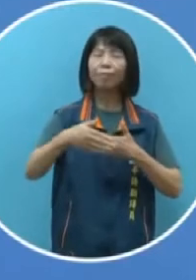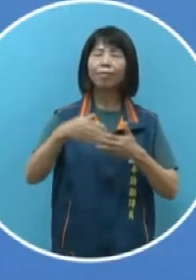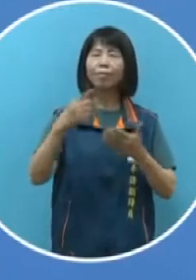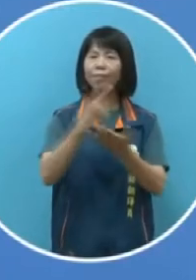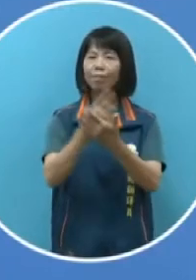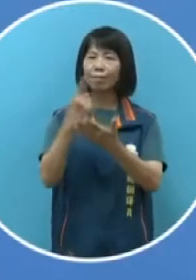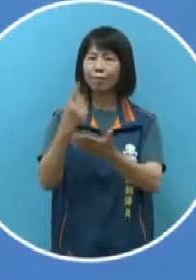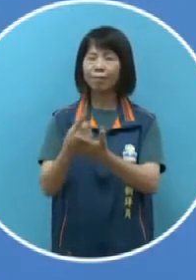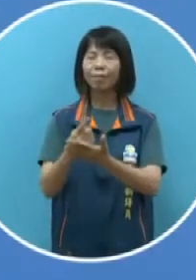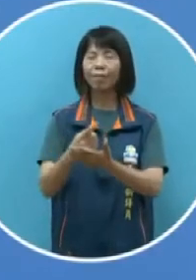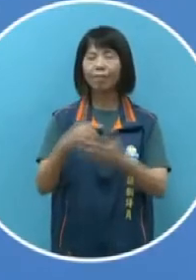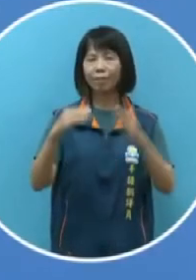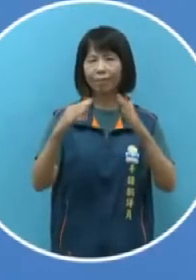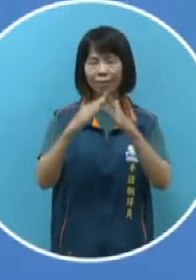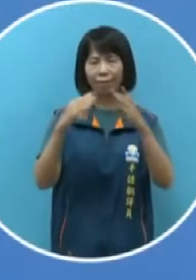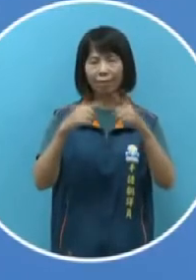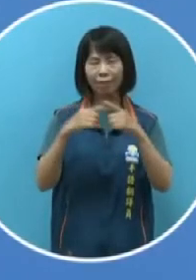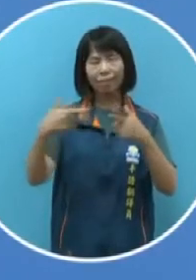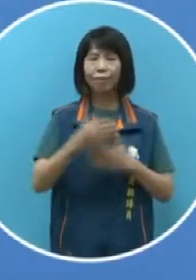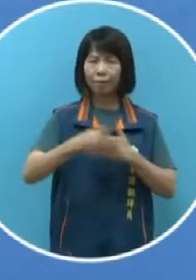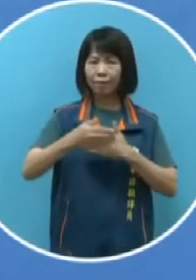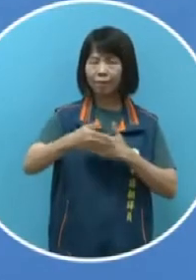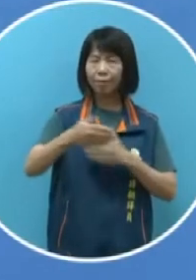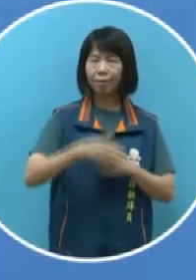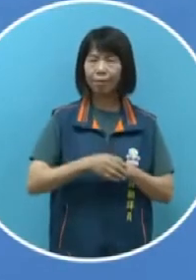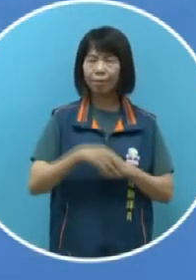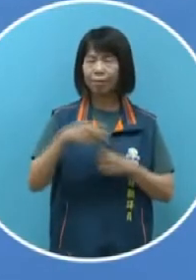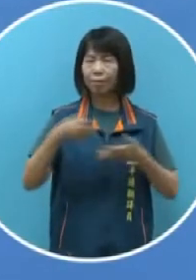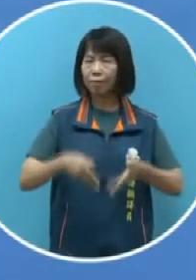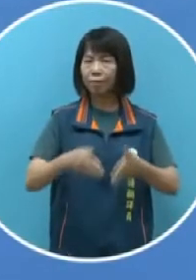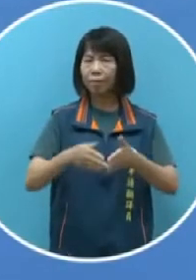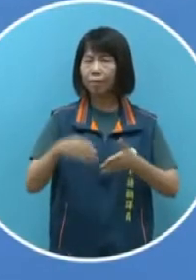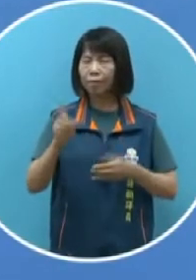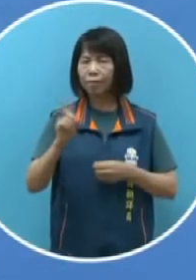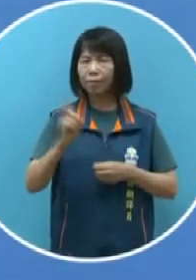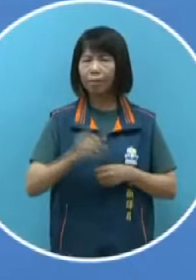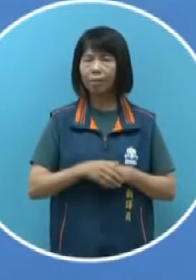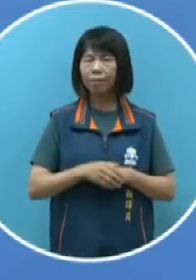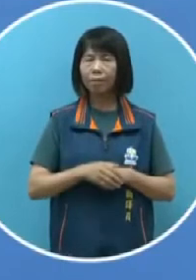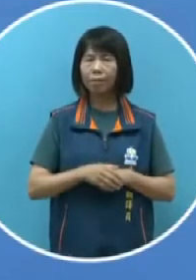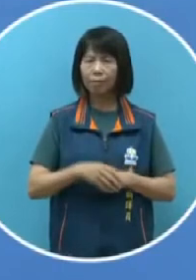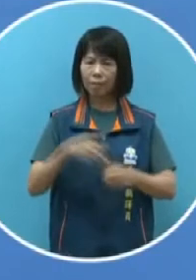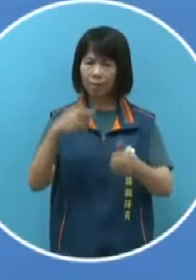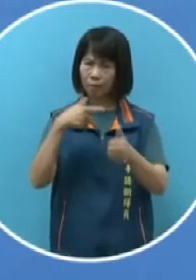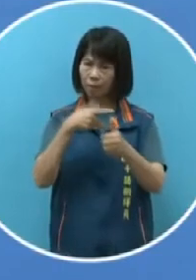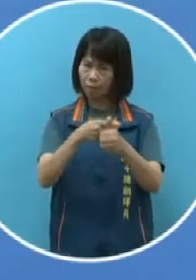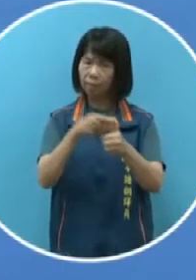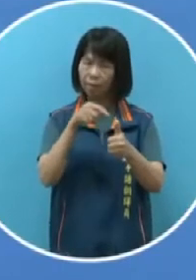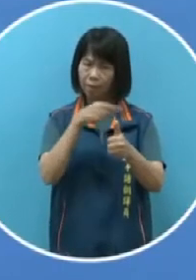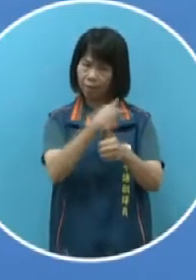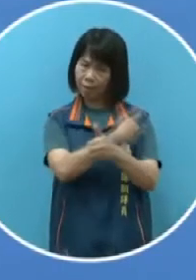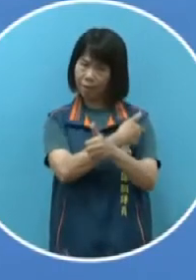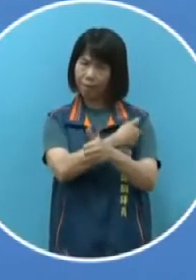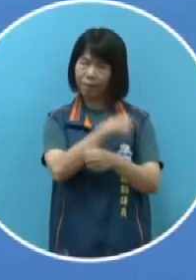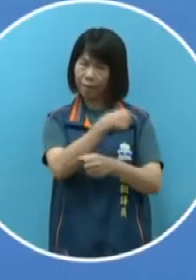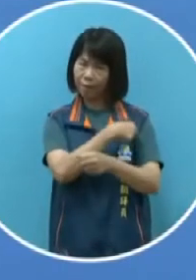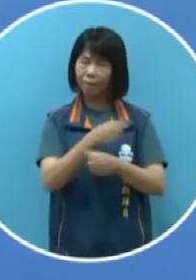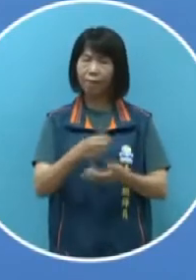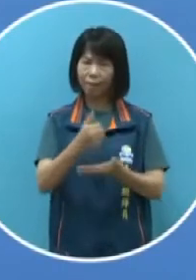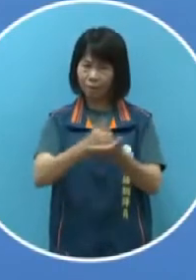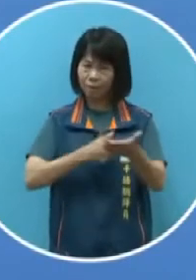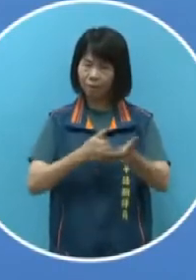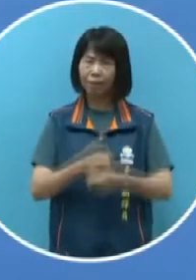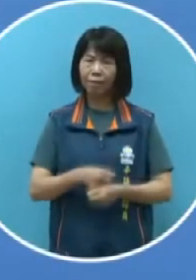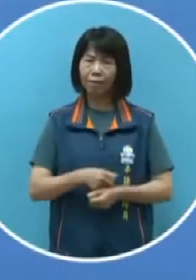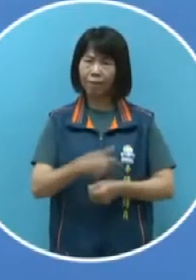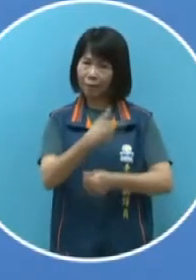的这个家人们的配合。重要的是疫苗的来到，让我们注射疫